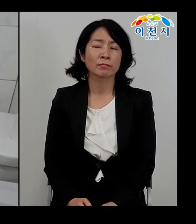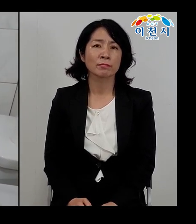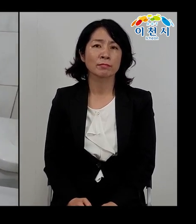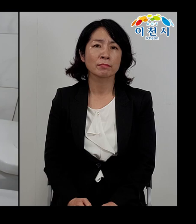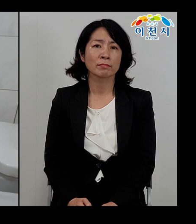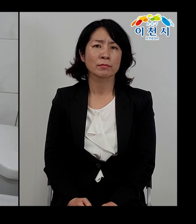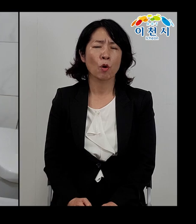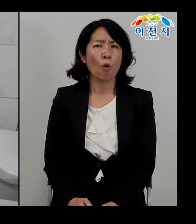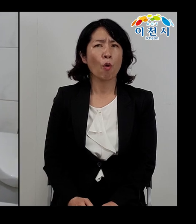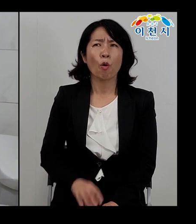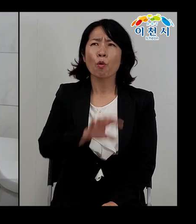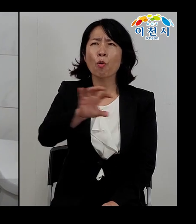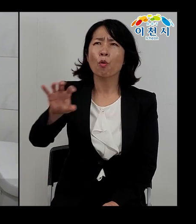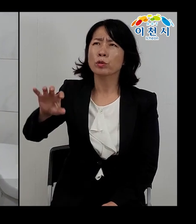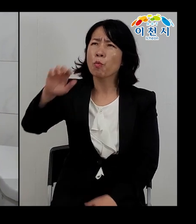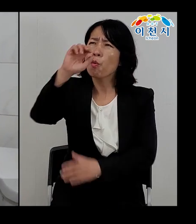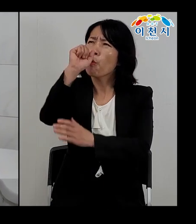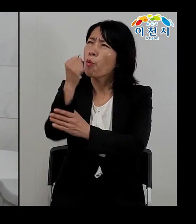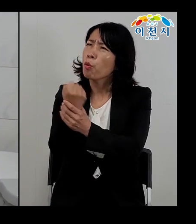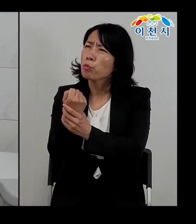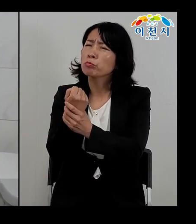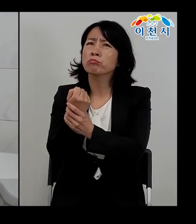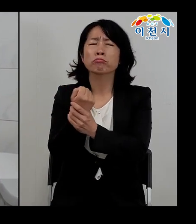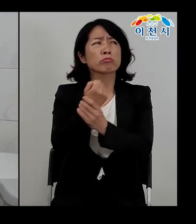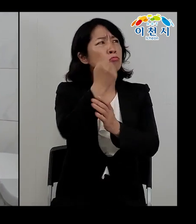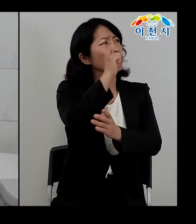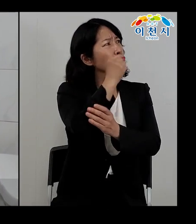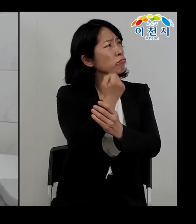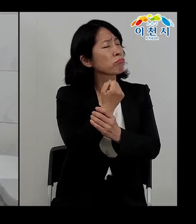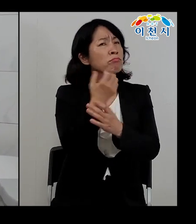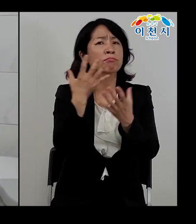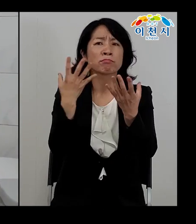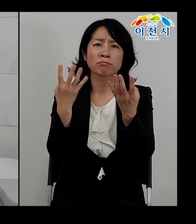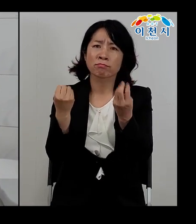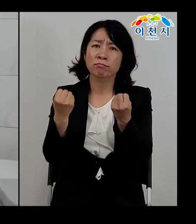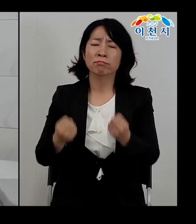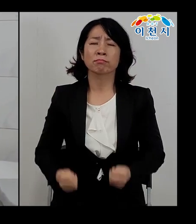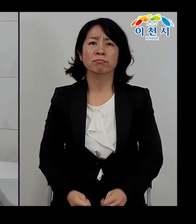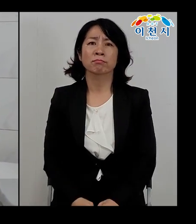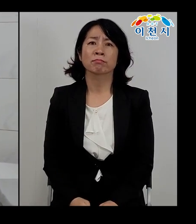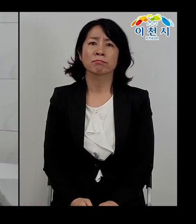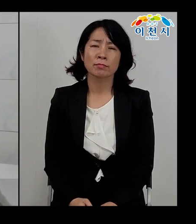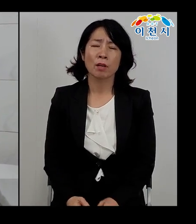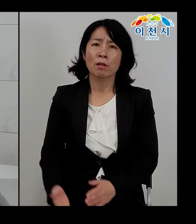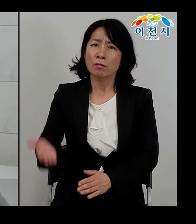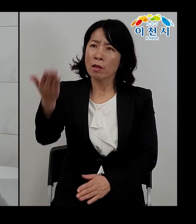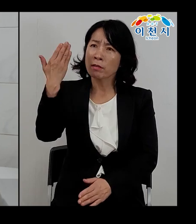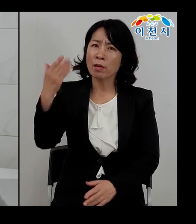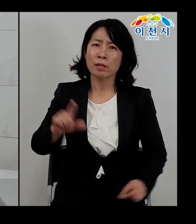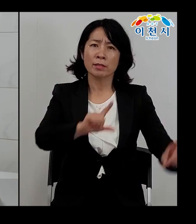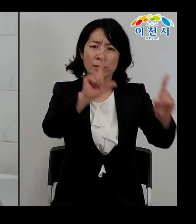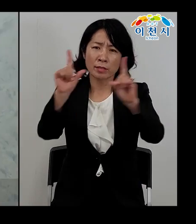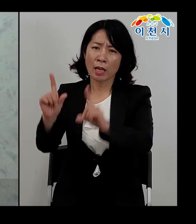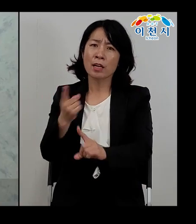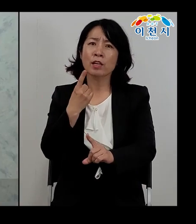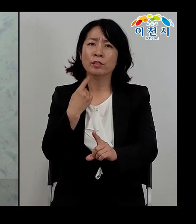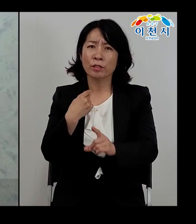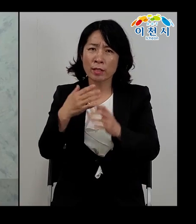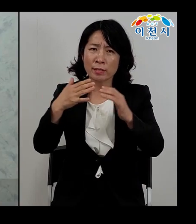아, 우리 곰팡이가 너무 많잖아요. 전에 살던